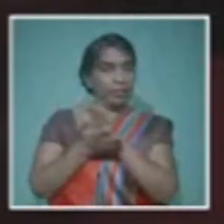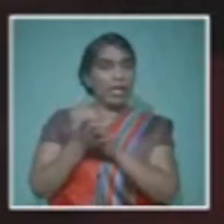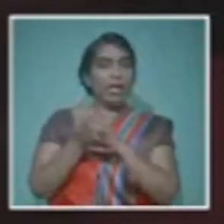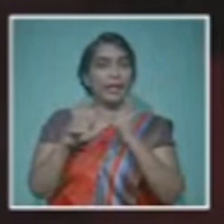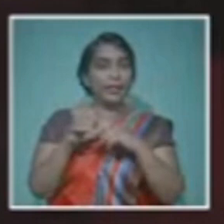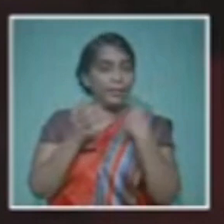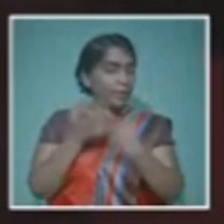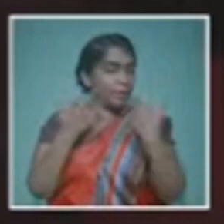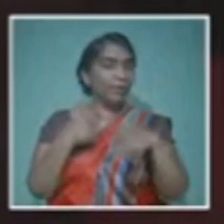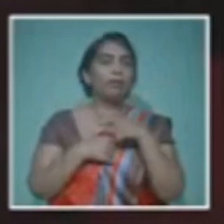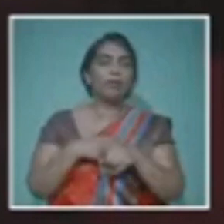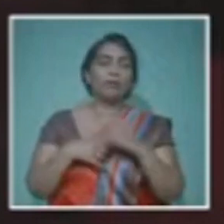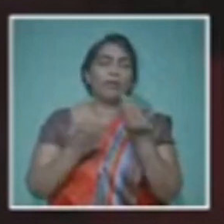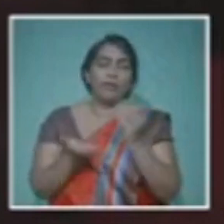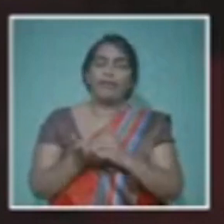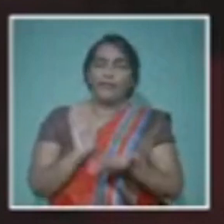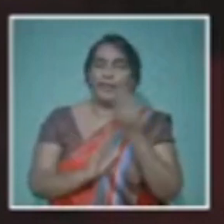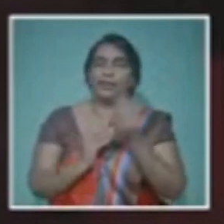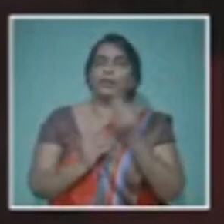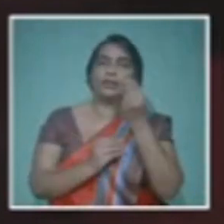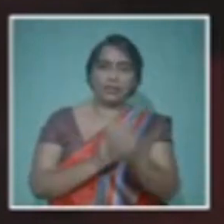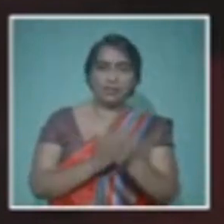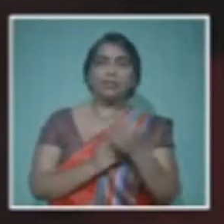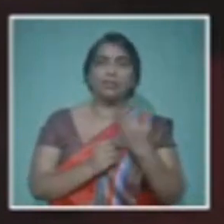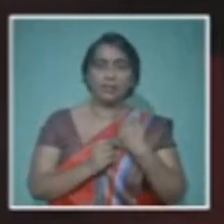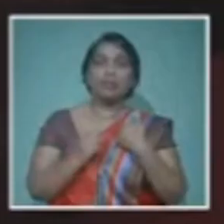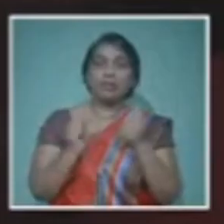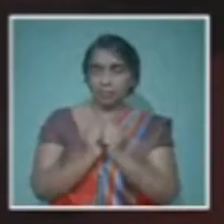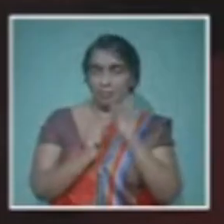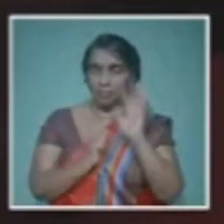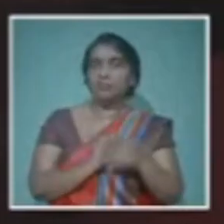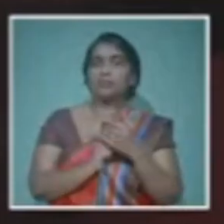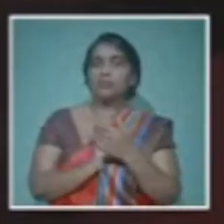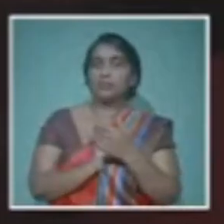පස්සේ ඔවුන්ට අමතර කෝටාවක් ලබා දීමට අපි කටයුතු කරන්න අපි කටයුතු කරනවා.